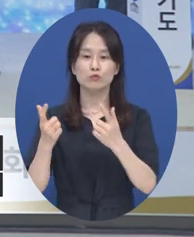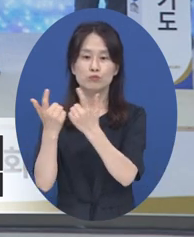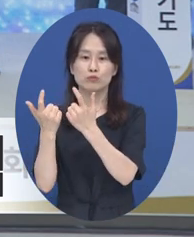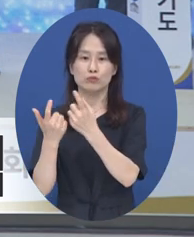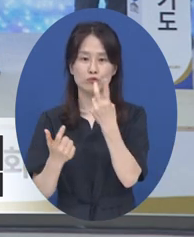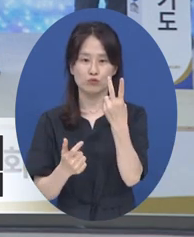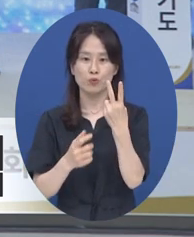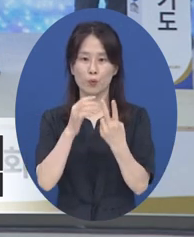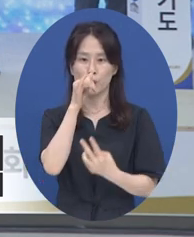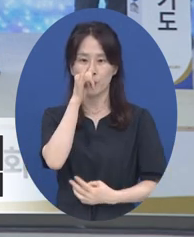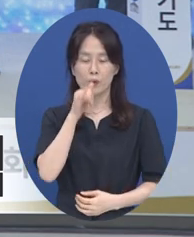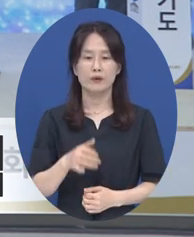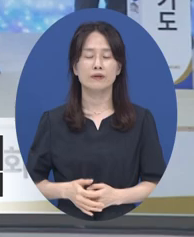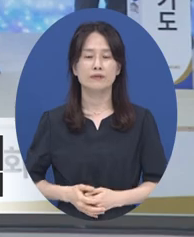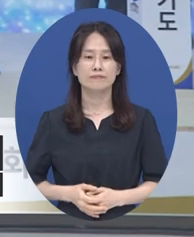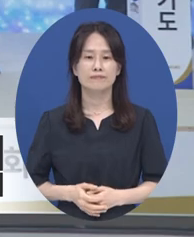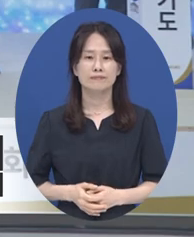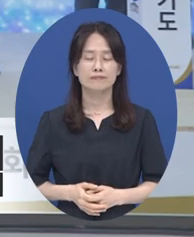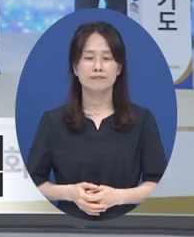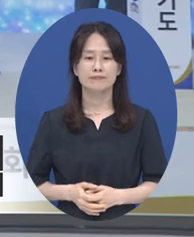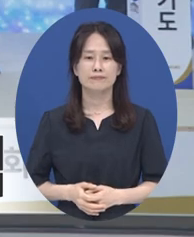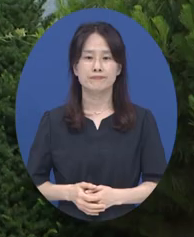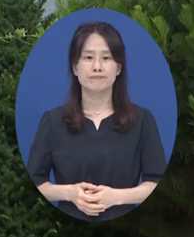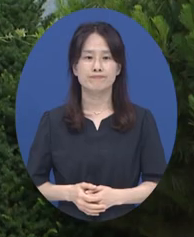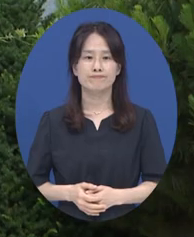졌습니다 최창수 기자가 취재했습니다